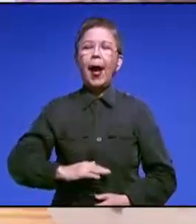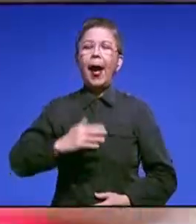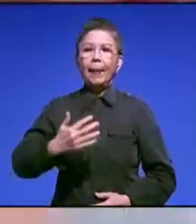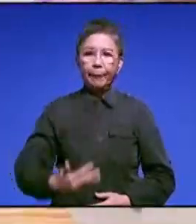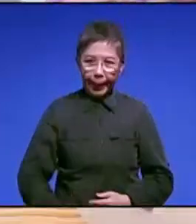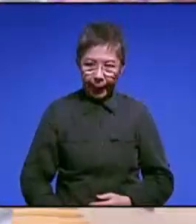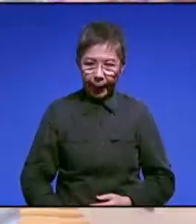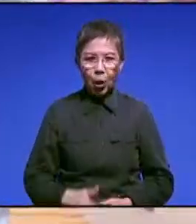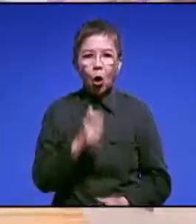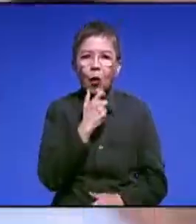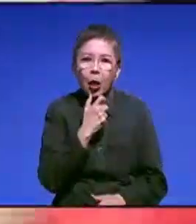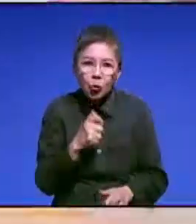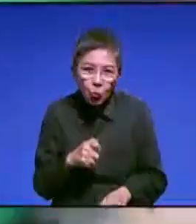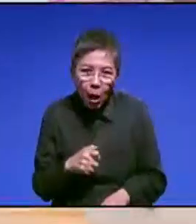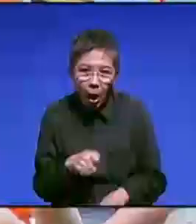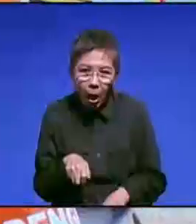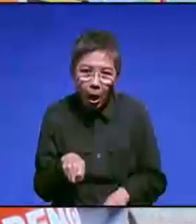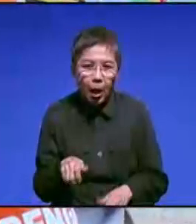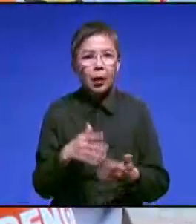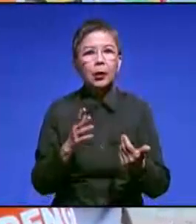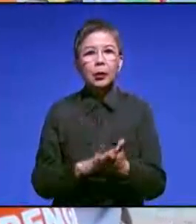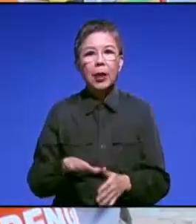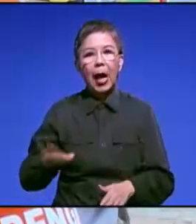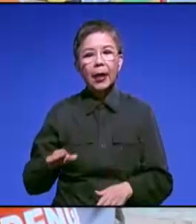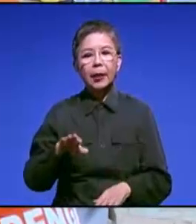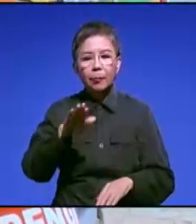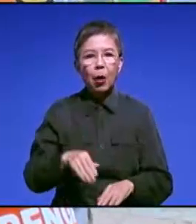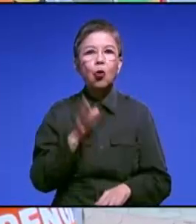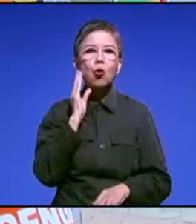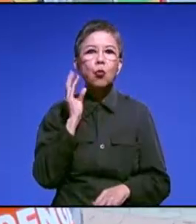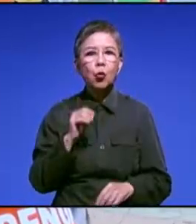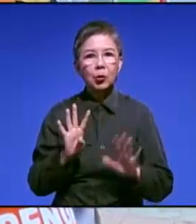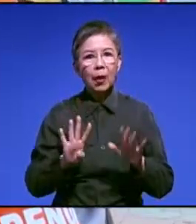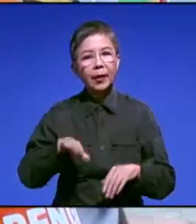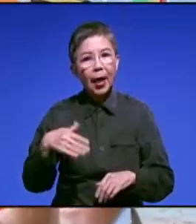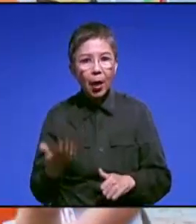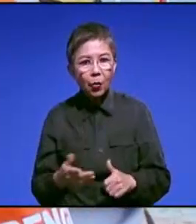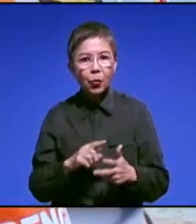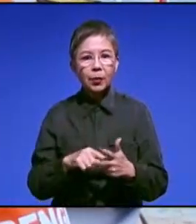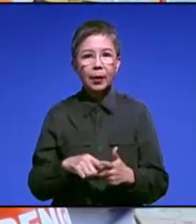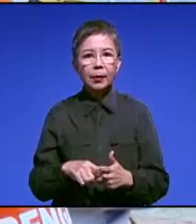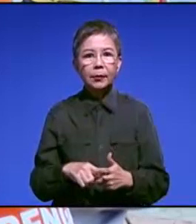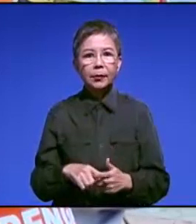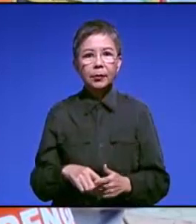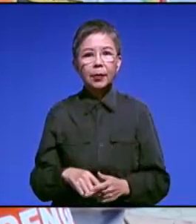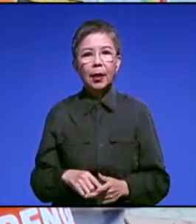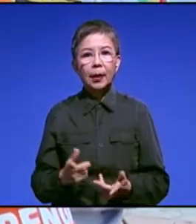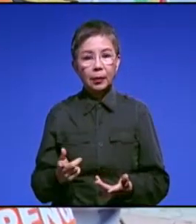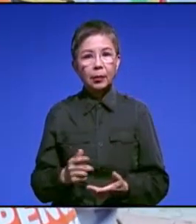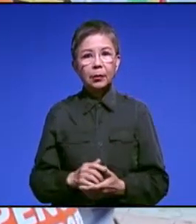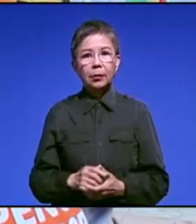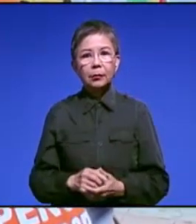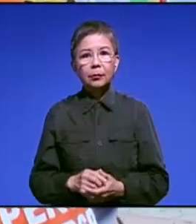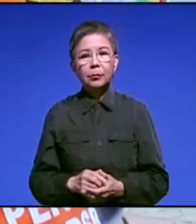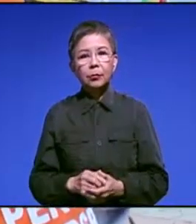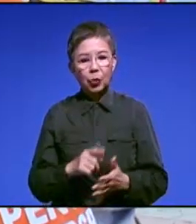orang tua di atas 60 tahun anak dibawa 9 tahun ibu hamil tadi ya